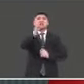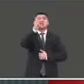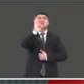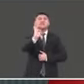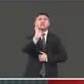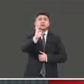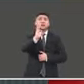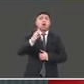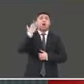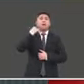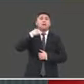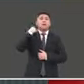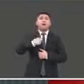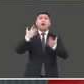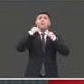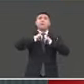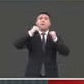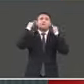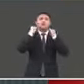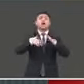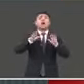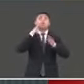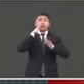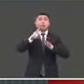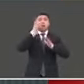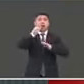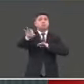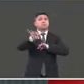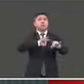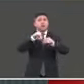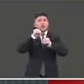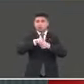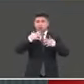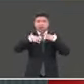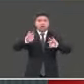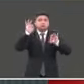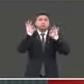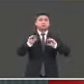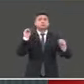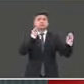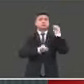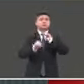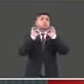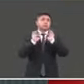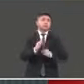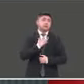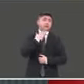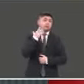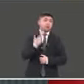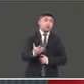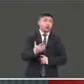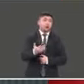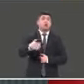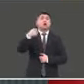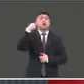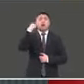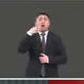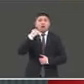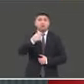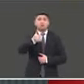hedefi Doğrul da Eylem planlarını hazırlamaya başlamıştır bre Enerji